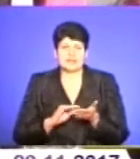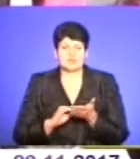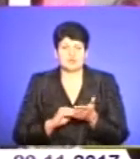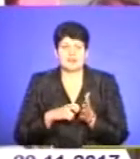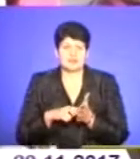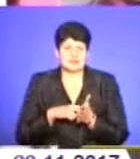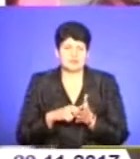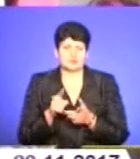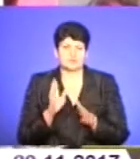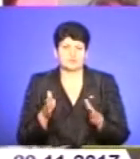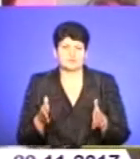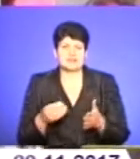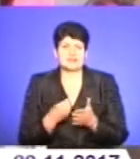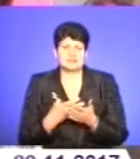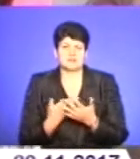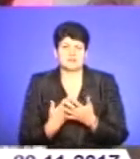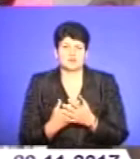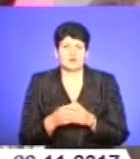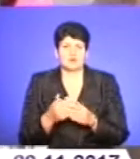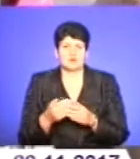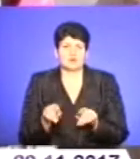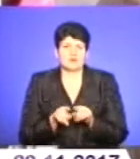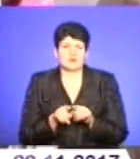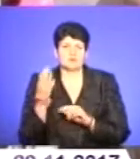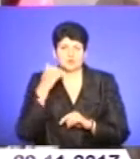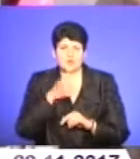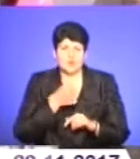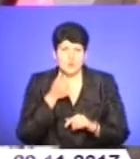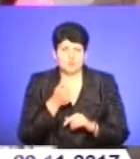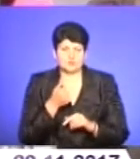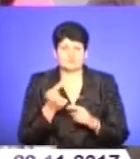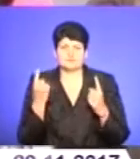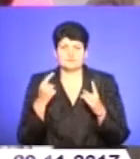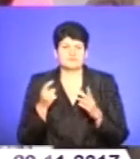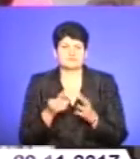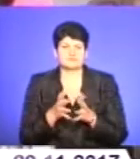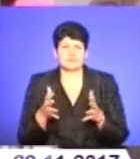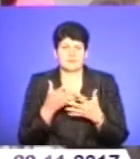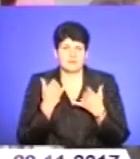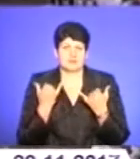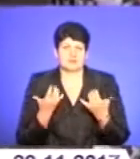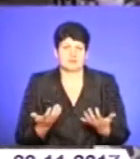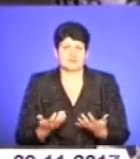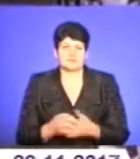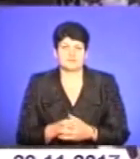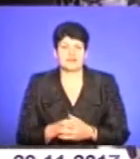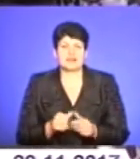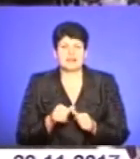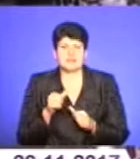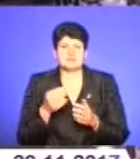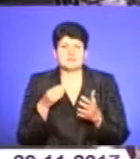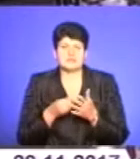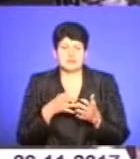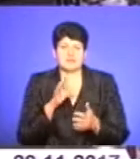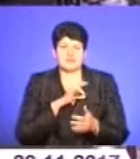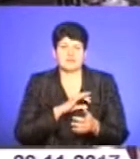Тоді вже буде. Ціни орієнтовно такі, як минулого року, приблизно так. Суттєво не збільшились, ну наразі, а далі не знаю. Окрім ціни, при виборі